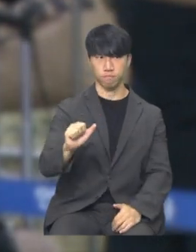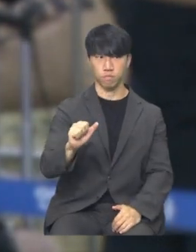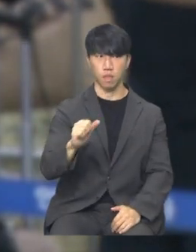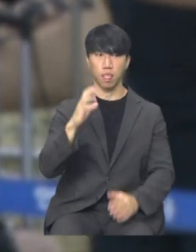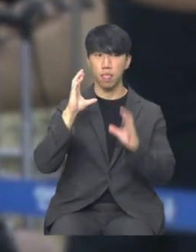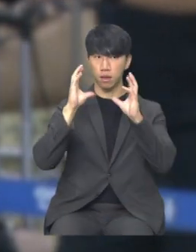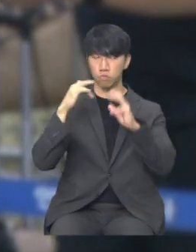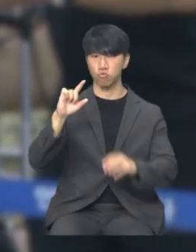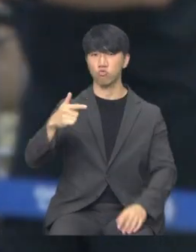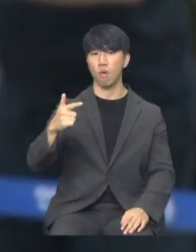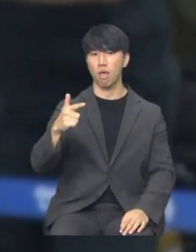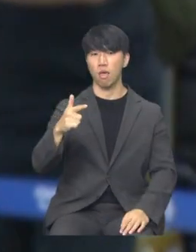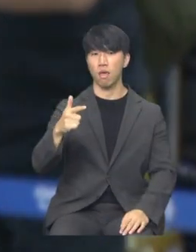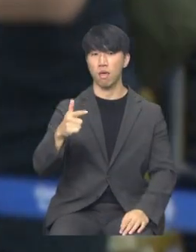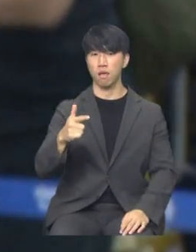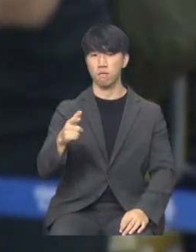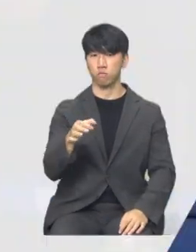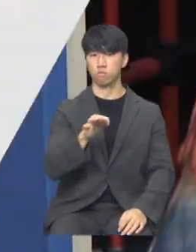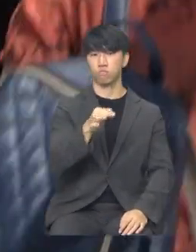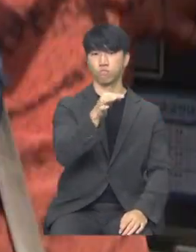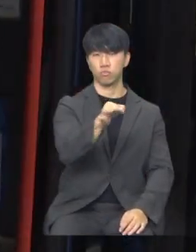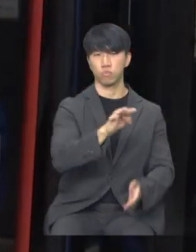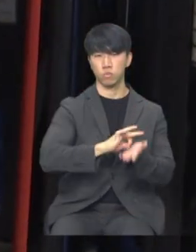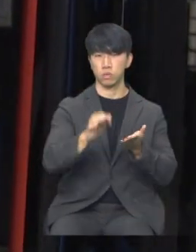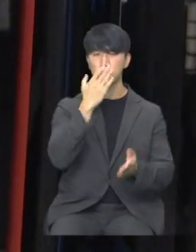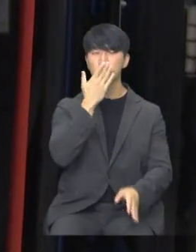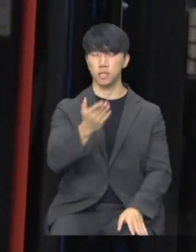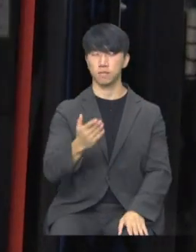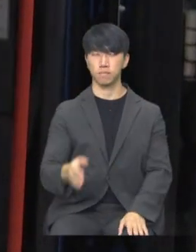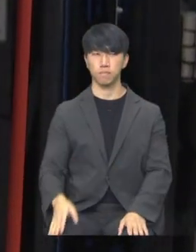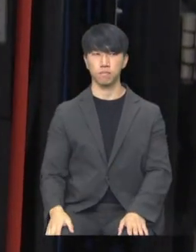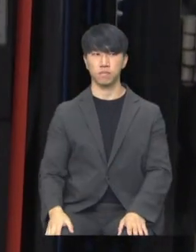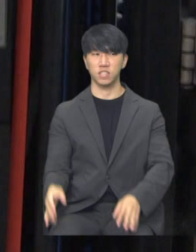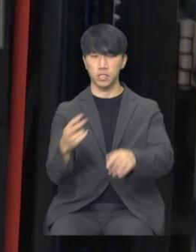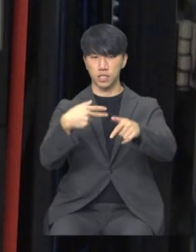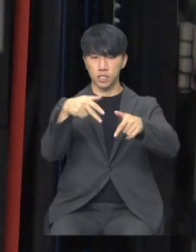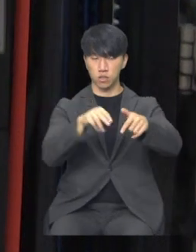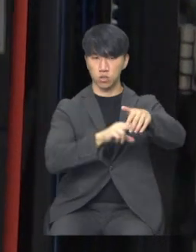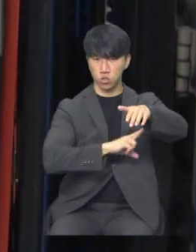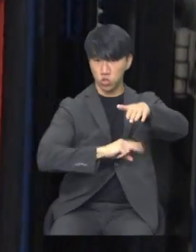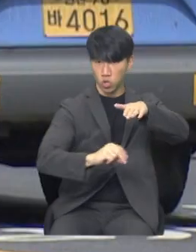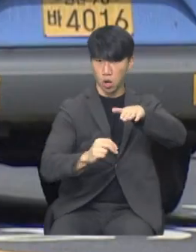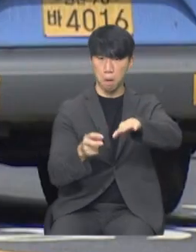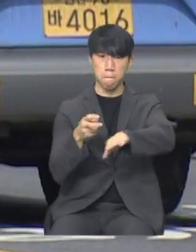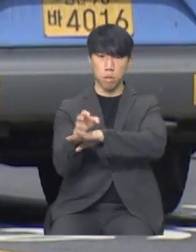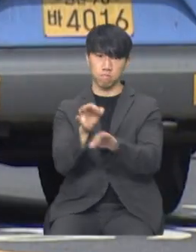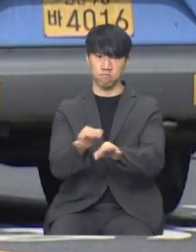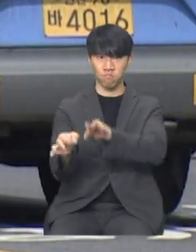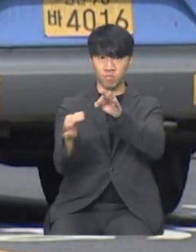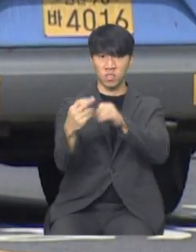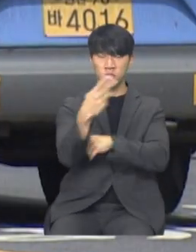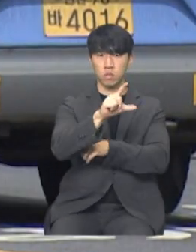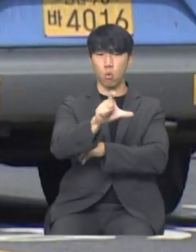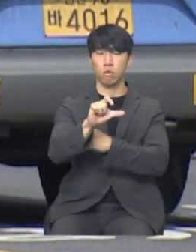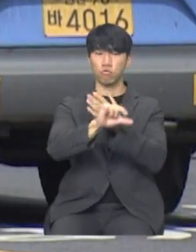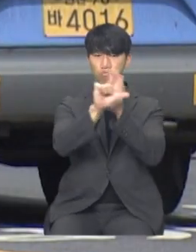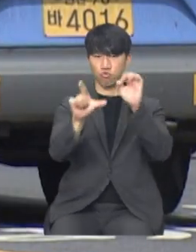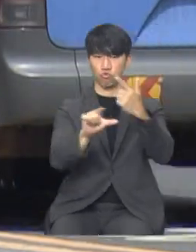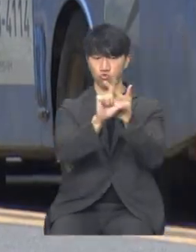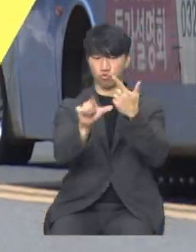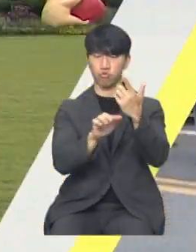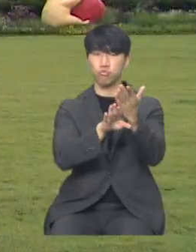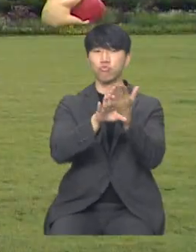600원과 1,050원을 내야 이용할 수 있습니다. 인천 지하철과 버스 요금이 오르는 건 2015년 6월 이후 약 8년